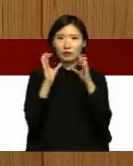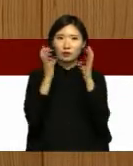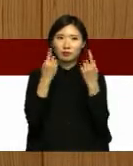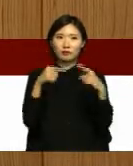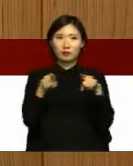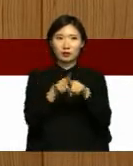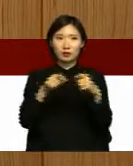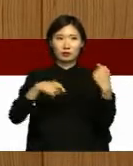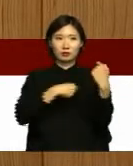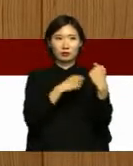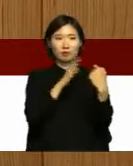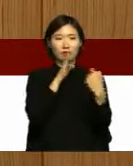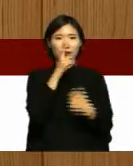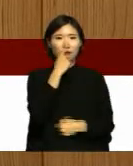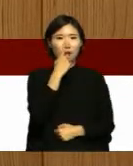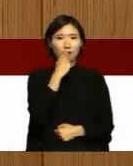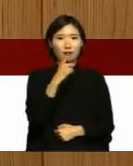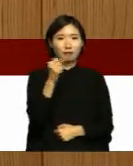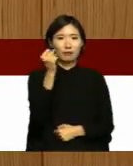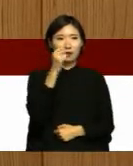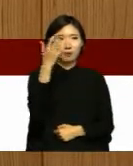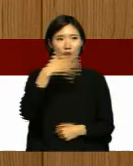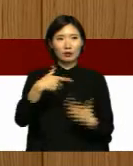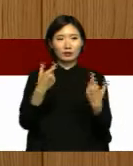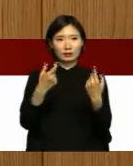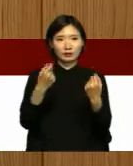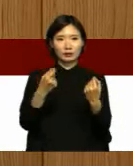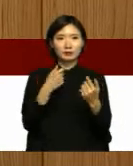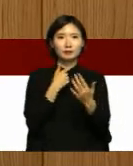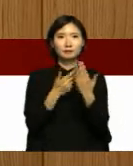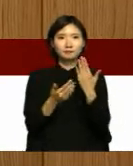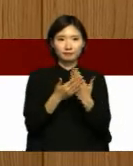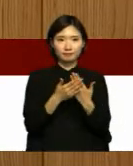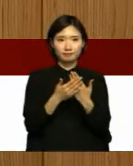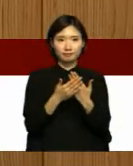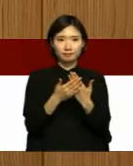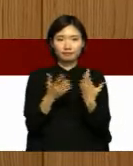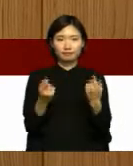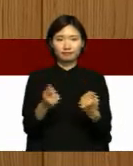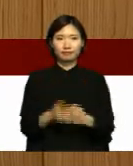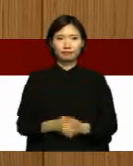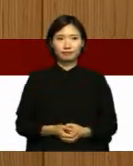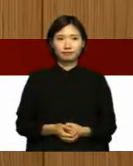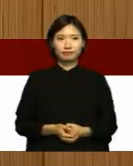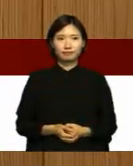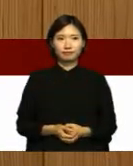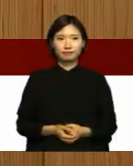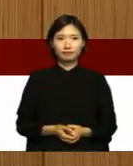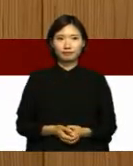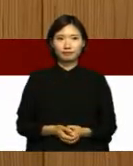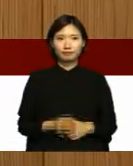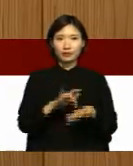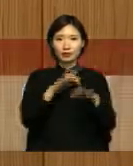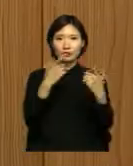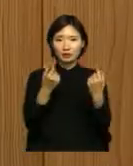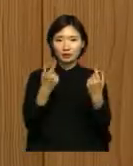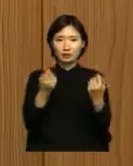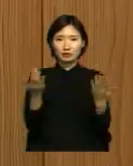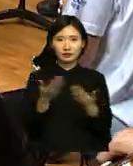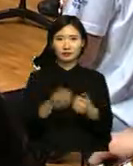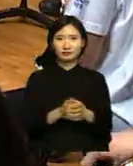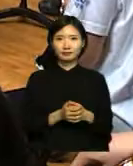is really, it's wonderful. It's really, it's some, a very magical